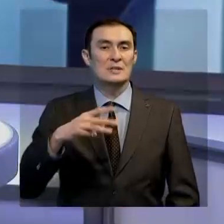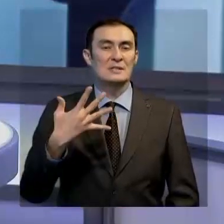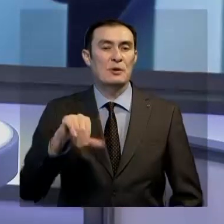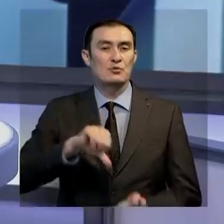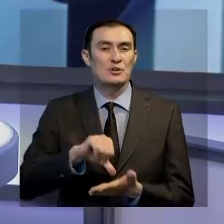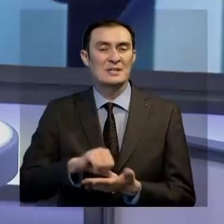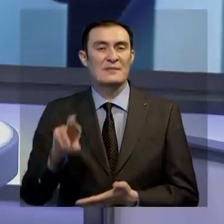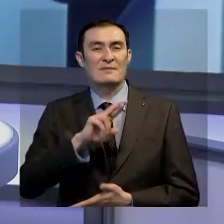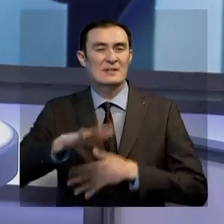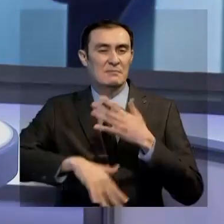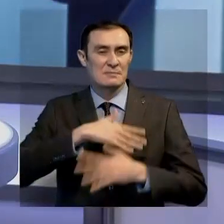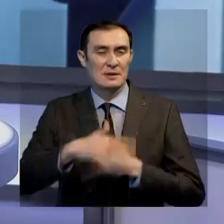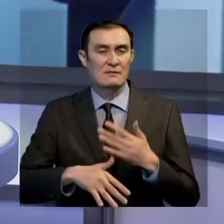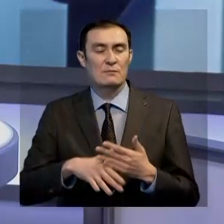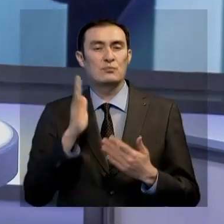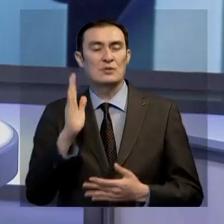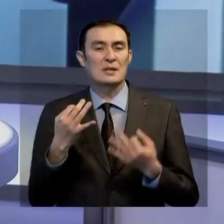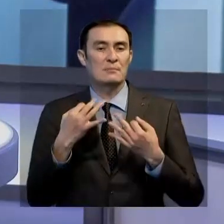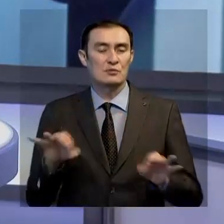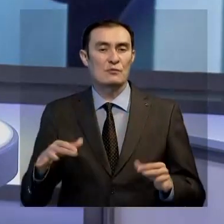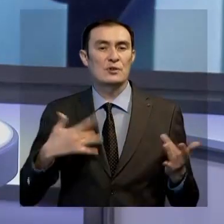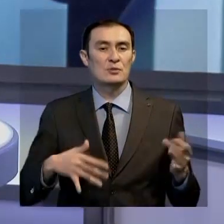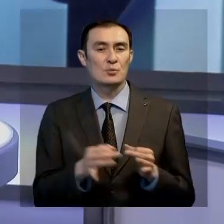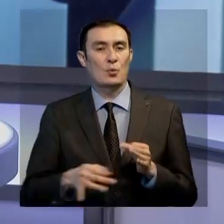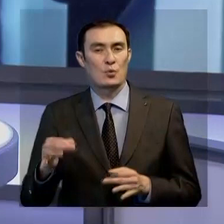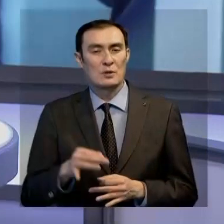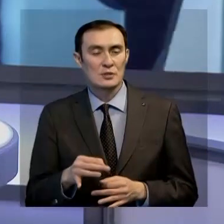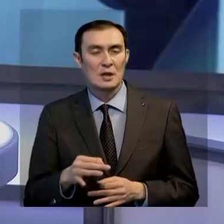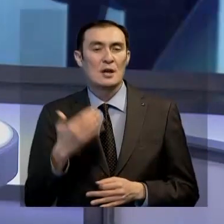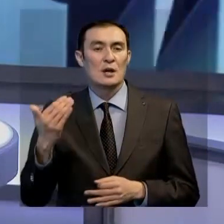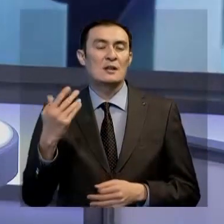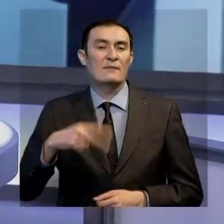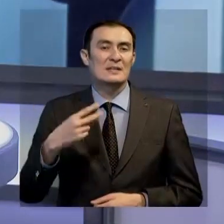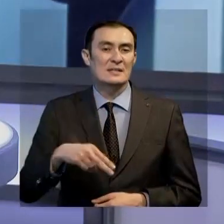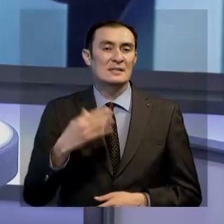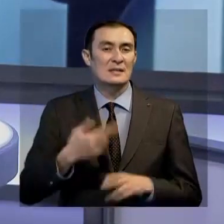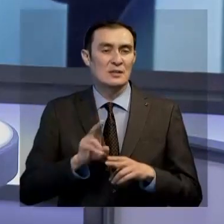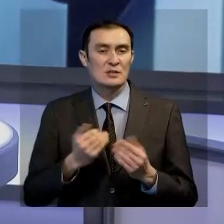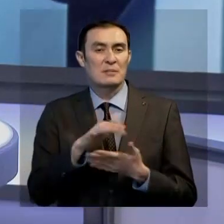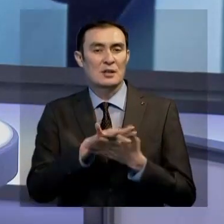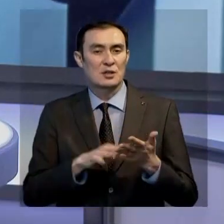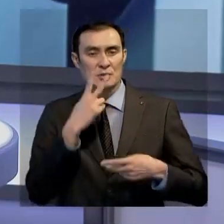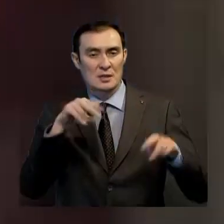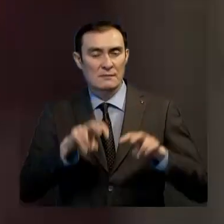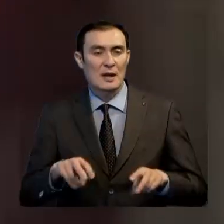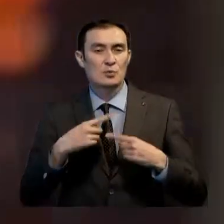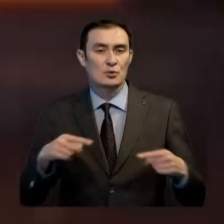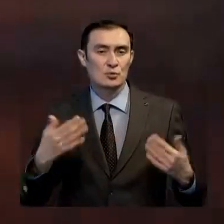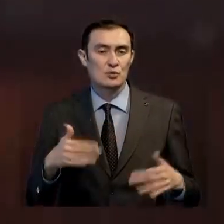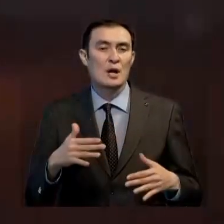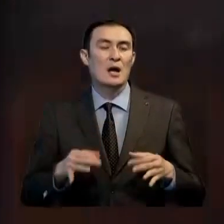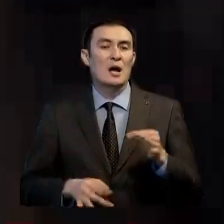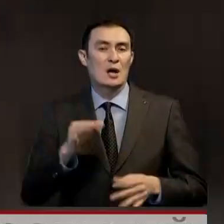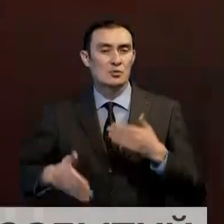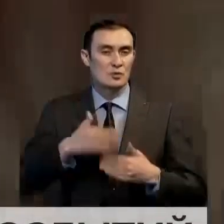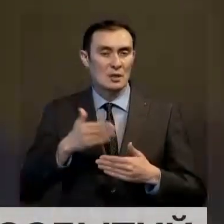135 участников январских беспорядков попадают под амнистию в Жамбылской области. В отношении 20 из них продолжаются разбирательства. Остальных